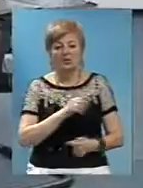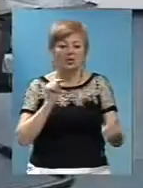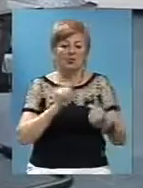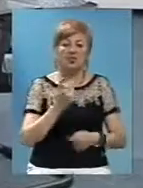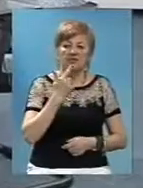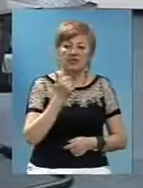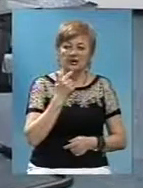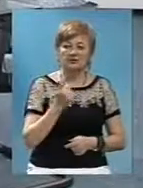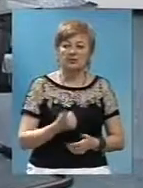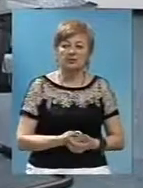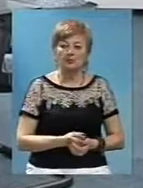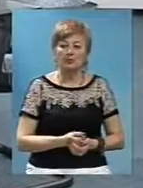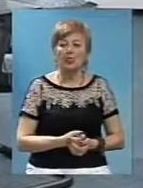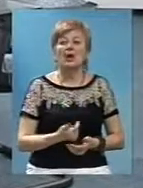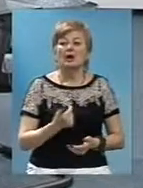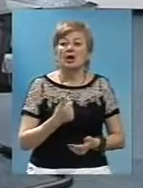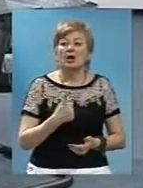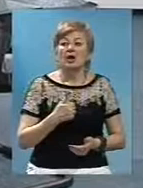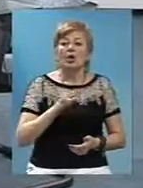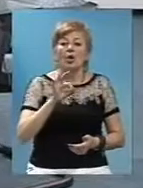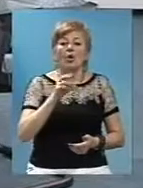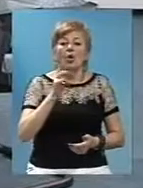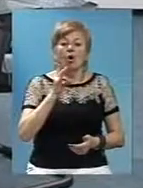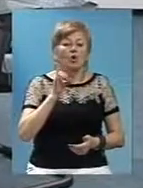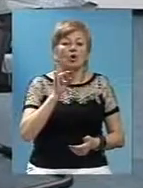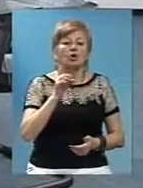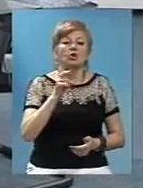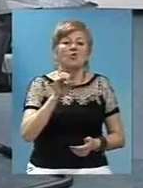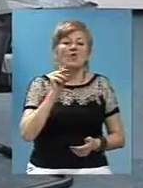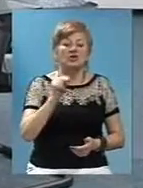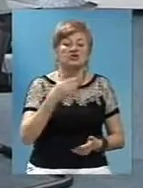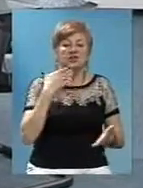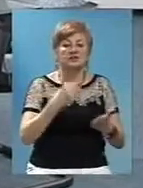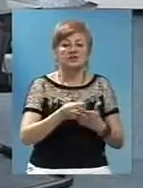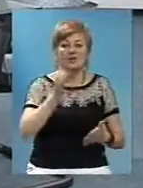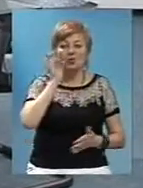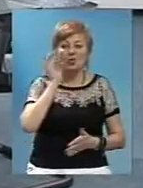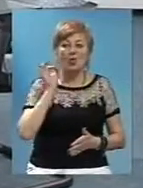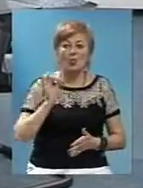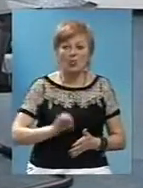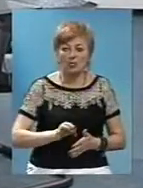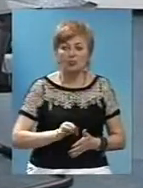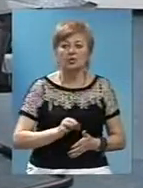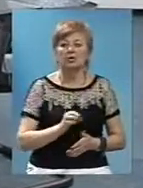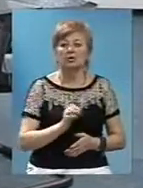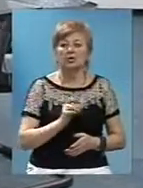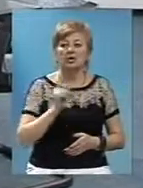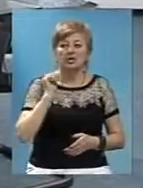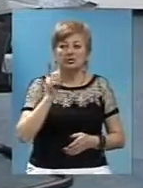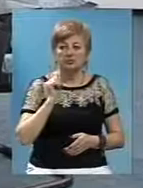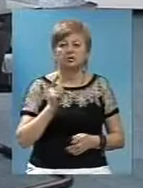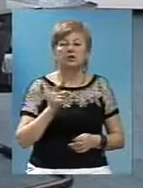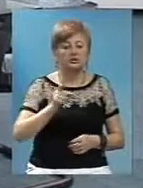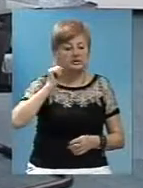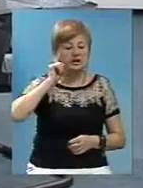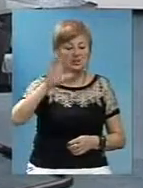Дуже прикметно, мені здалося, що пан Маринович, який ну, на власному досвіді все це пережив, це дійсно видатна